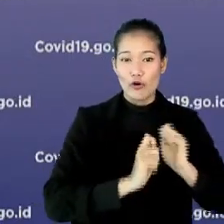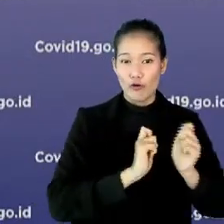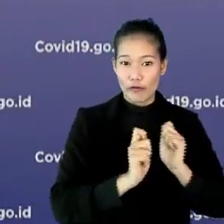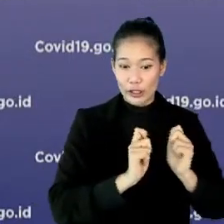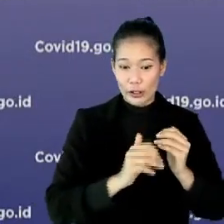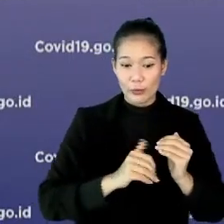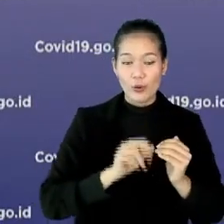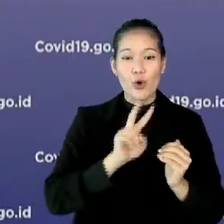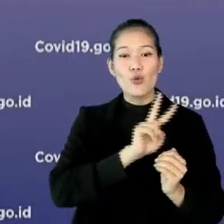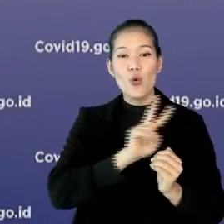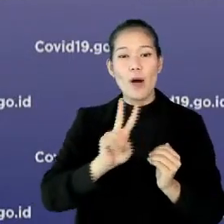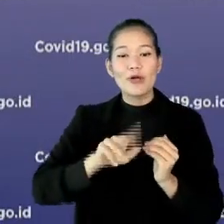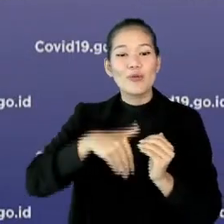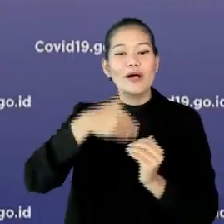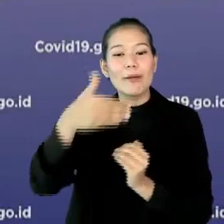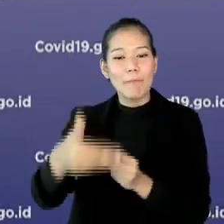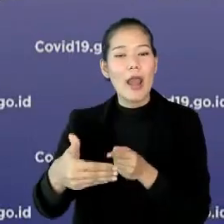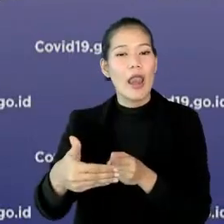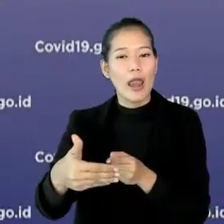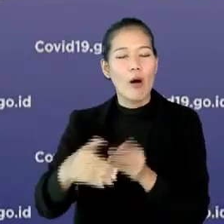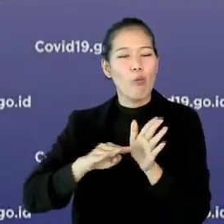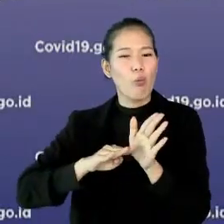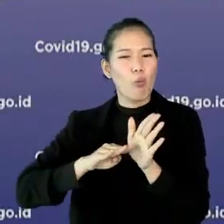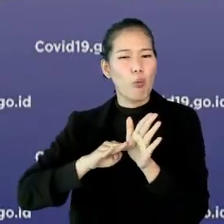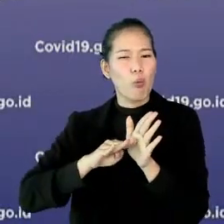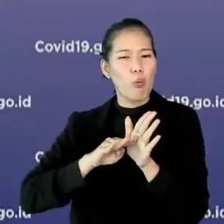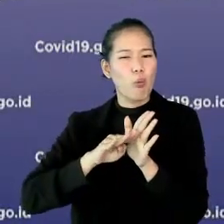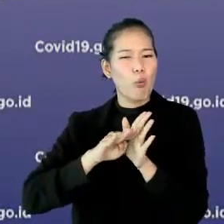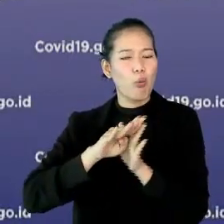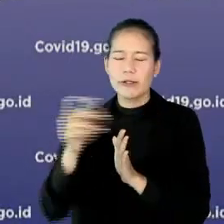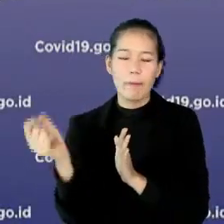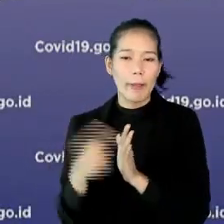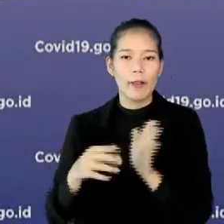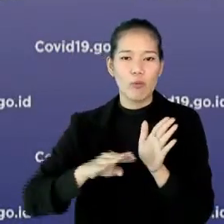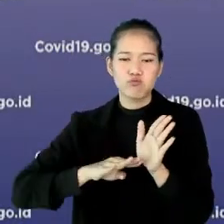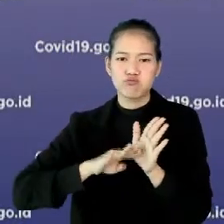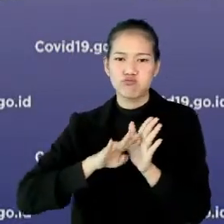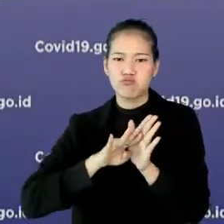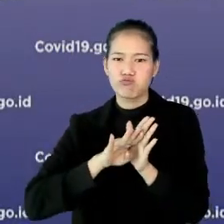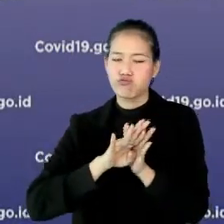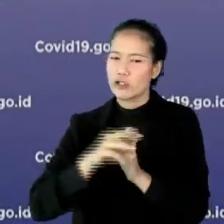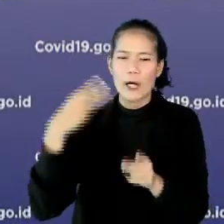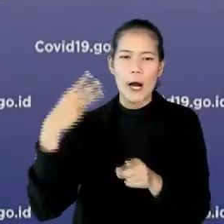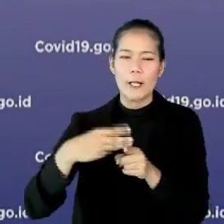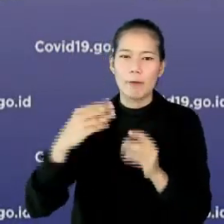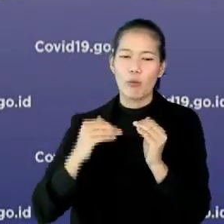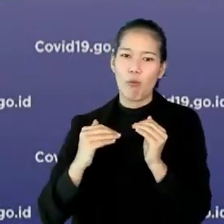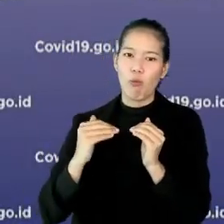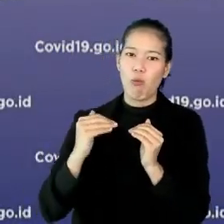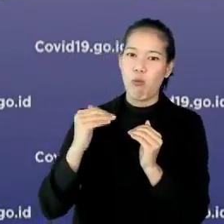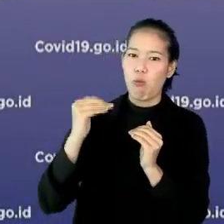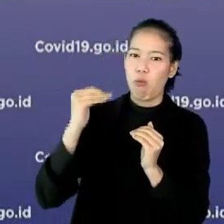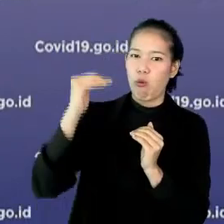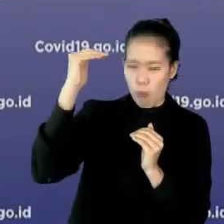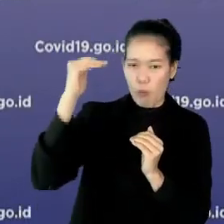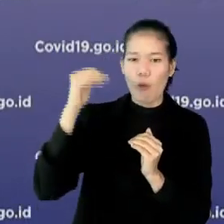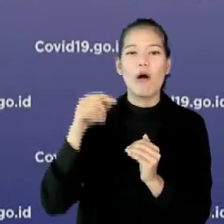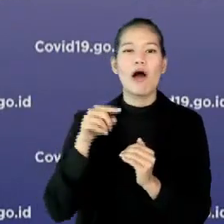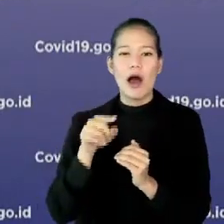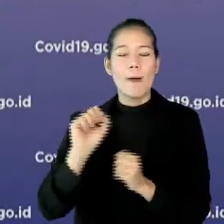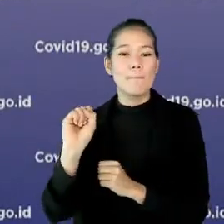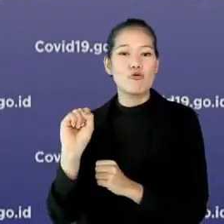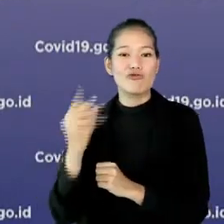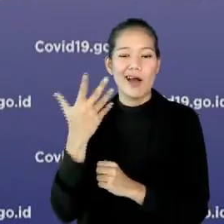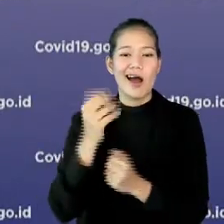Fitri. Dan terus menanjak dengan kecepatan yang sangat tinggi gitu ya, naiknya 3 kali lipat dibandingkan dengan puncak kasus yang